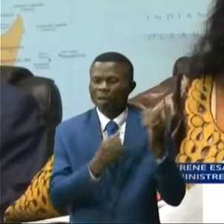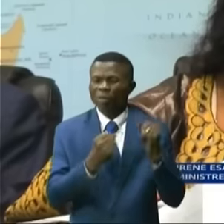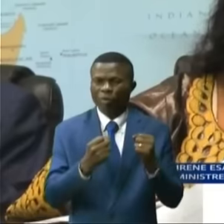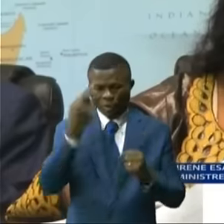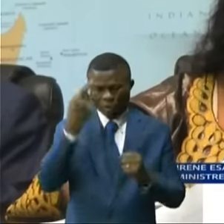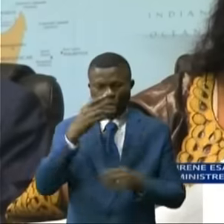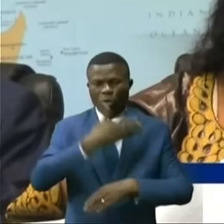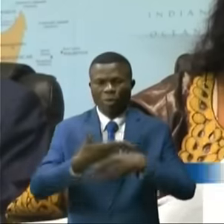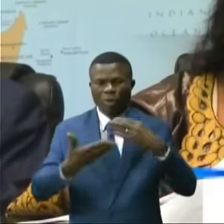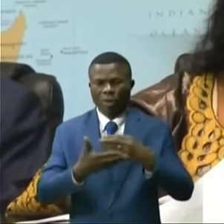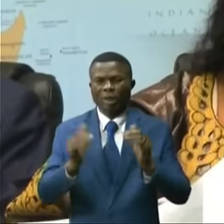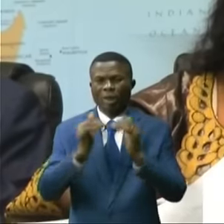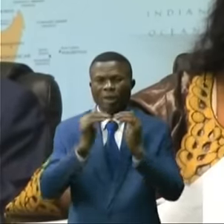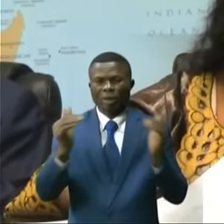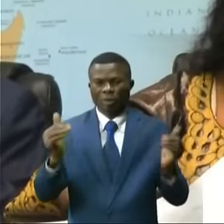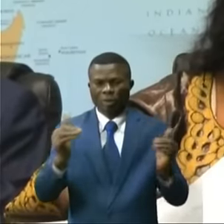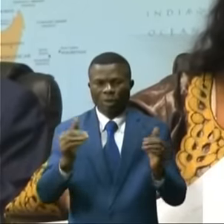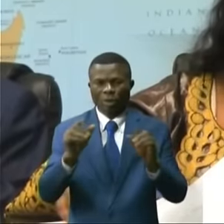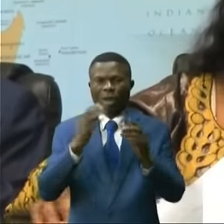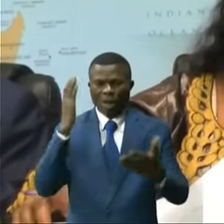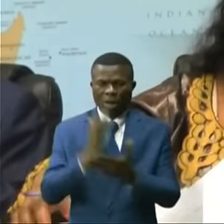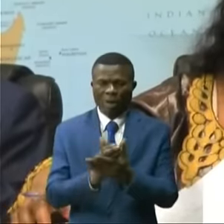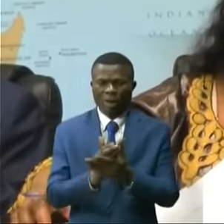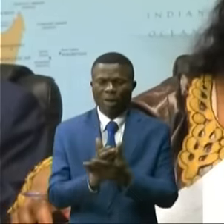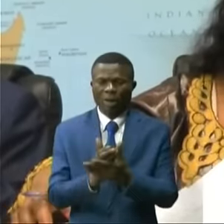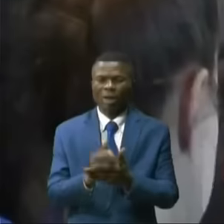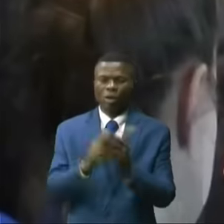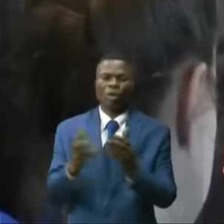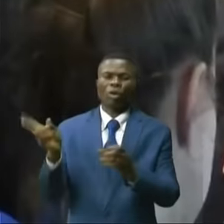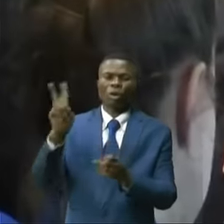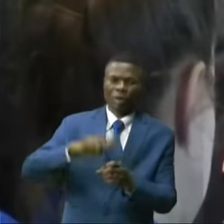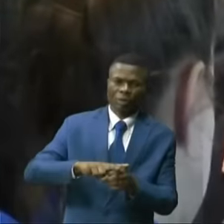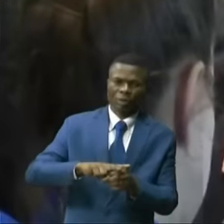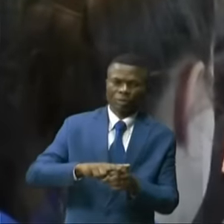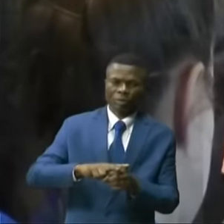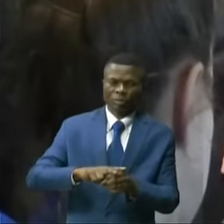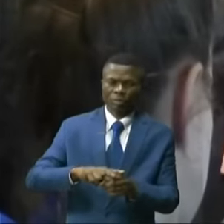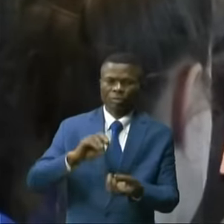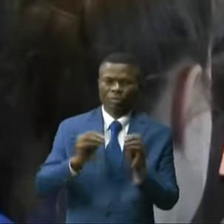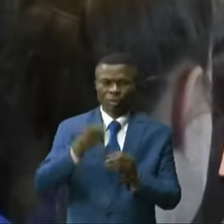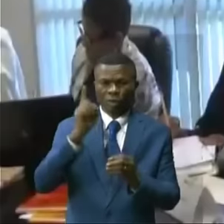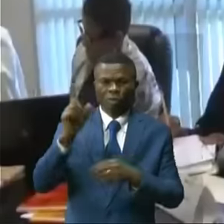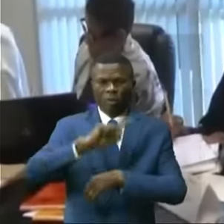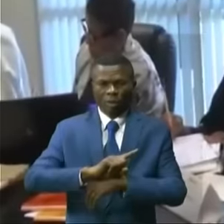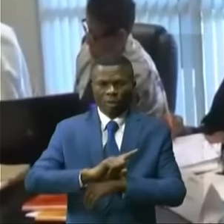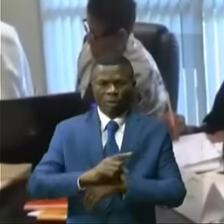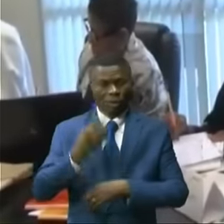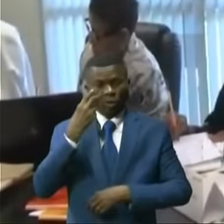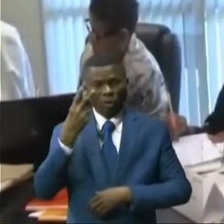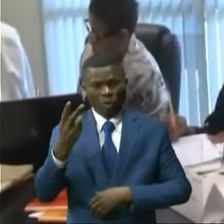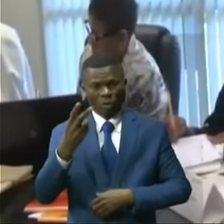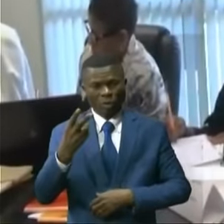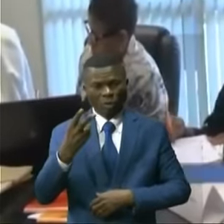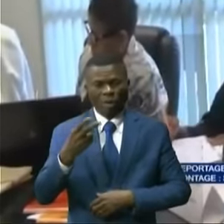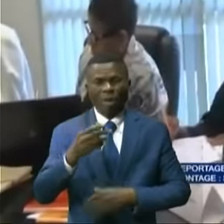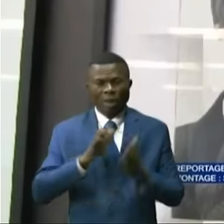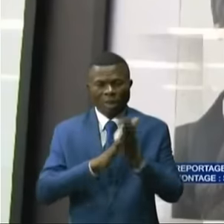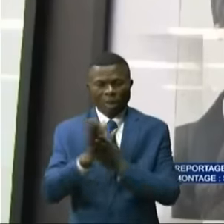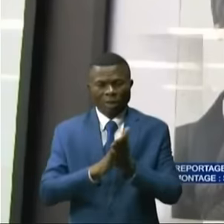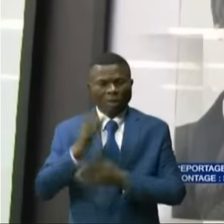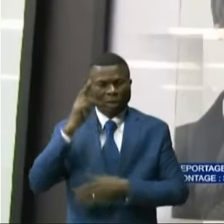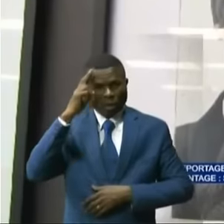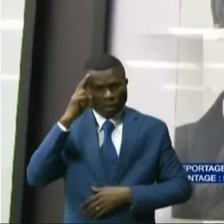cons de la paix et la lutte contre la violence au nombre des sessions pour le premierers jour l'on a noté celle qui a tablé sur la